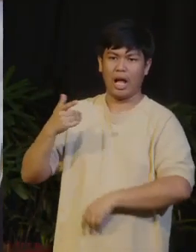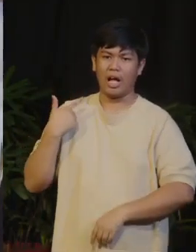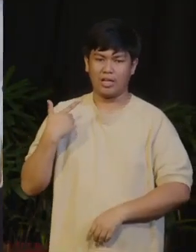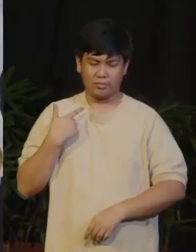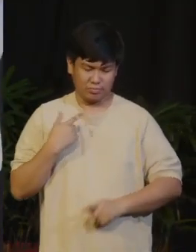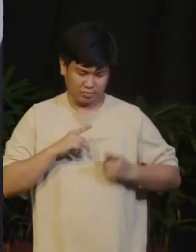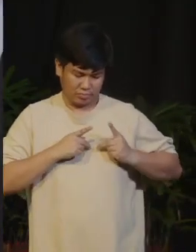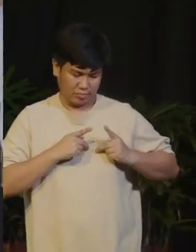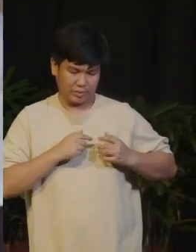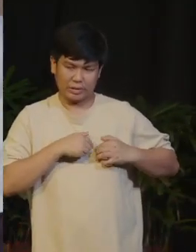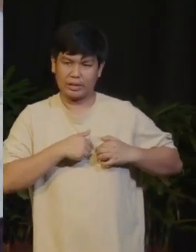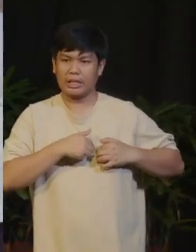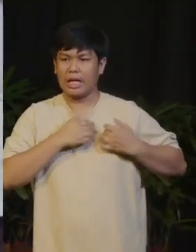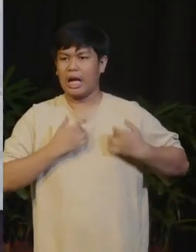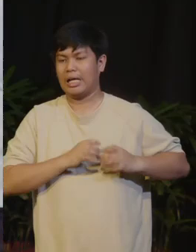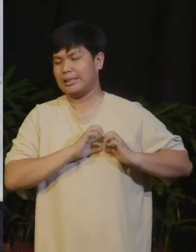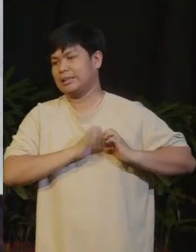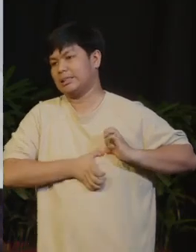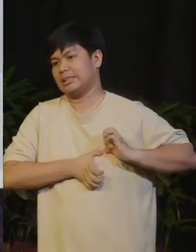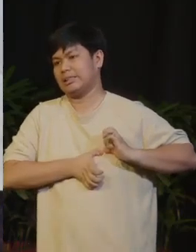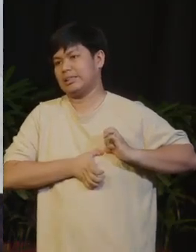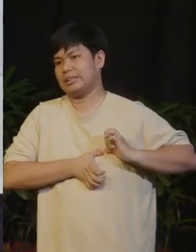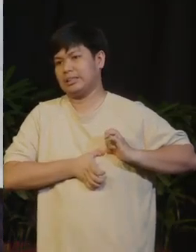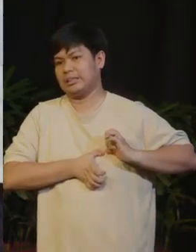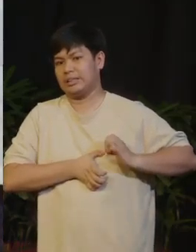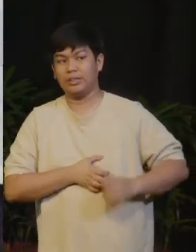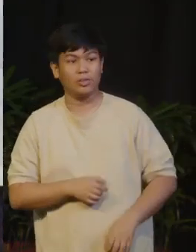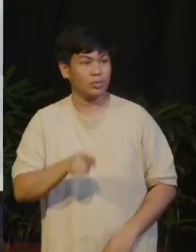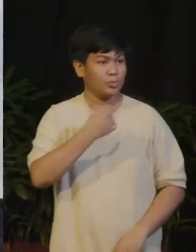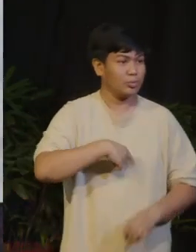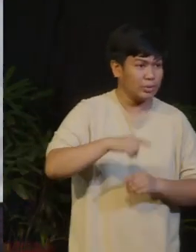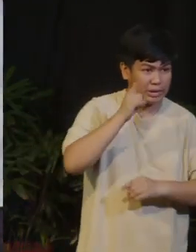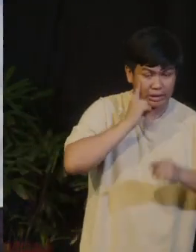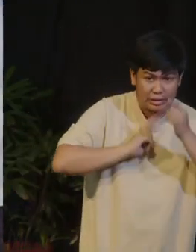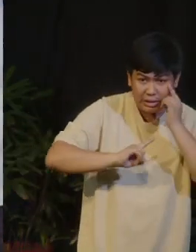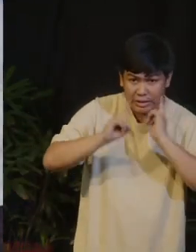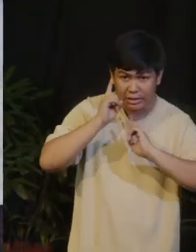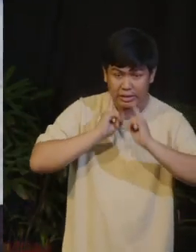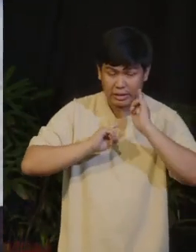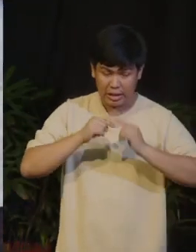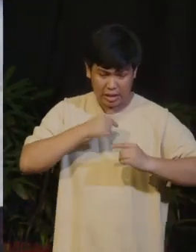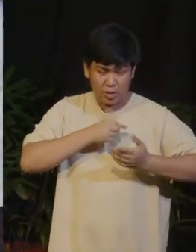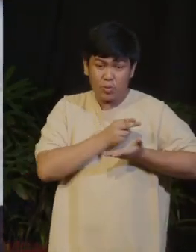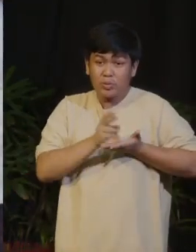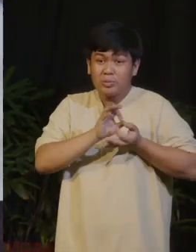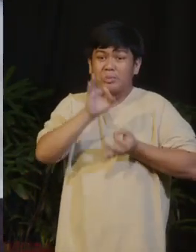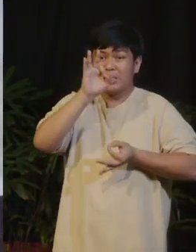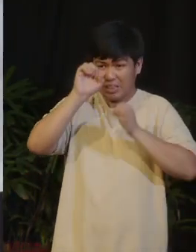hinanakit. Hindi ba ang sabi sa Romans 8, we grieve the Holy Spirit of God.